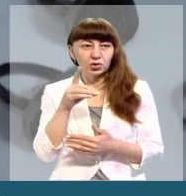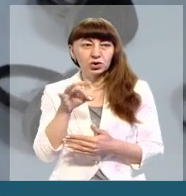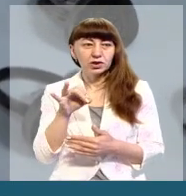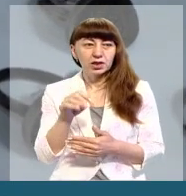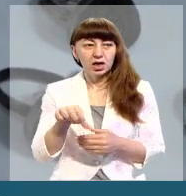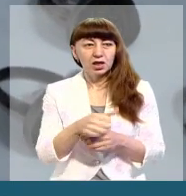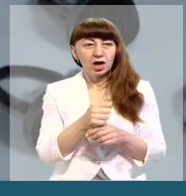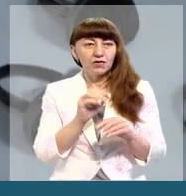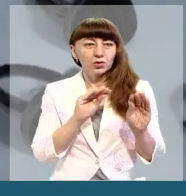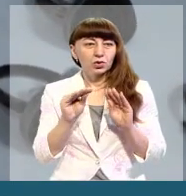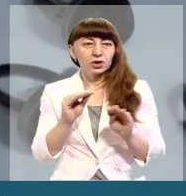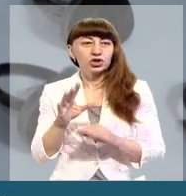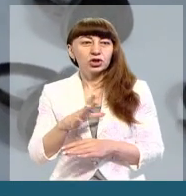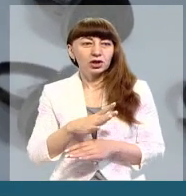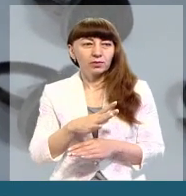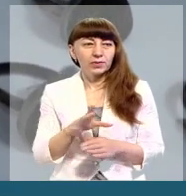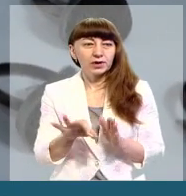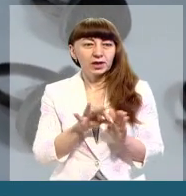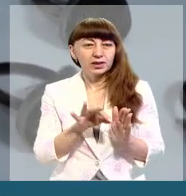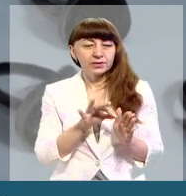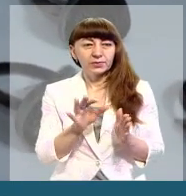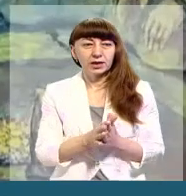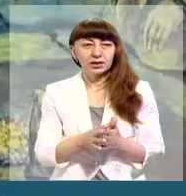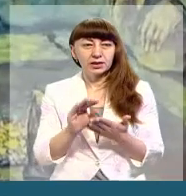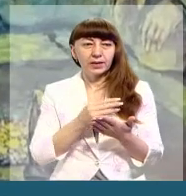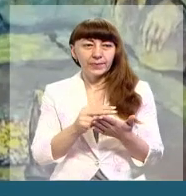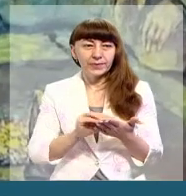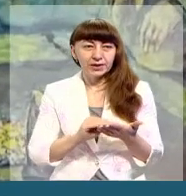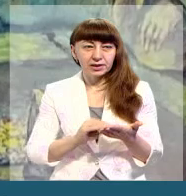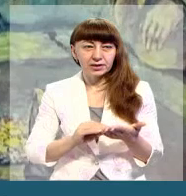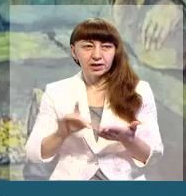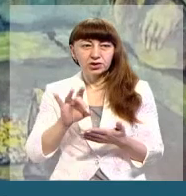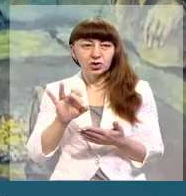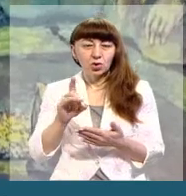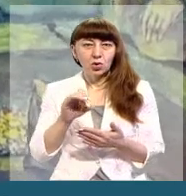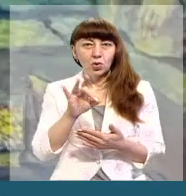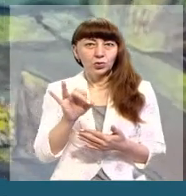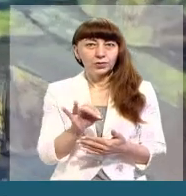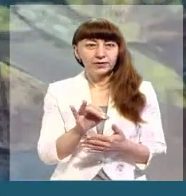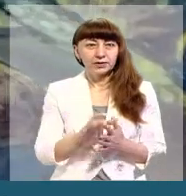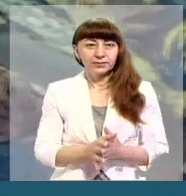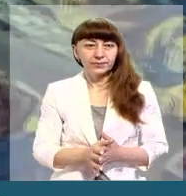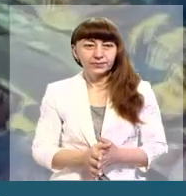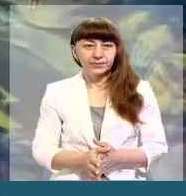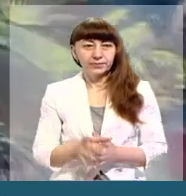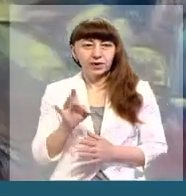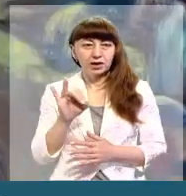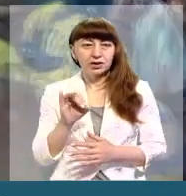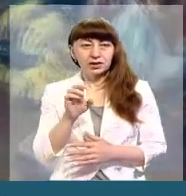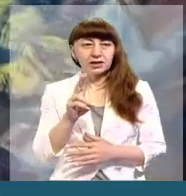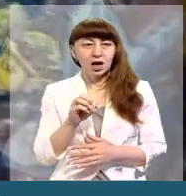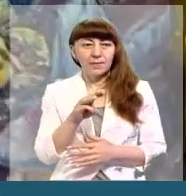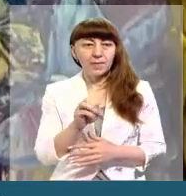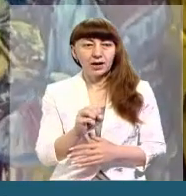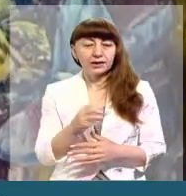Диуа Хикмет, Пақырнама сынды таңдамалы шығармалары. Әрі ақиқатты жырлап өткен ізбасар шәкірттерінің құнды қолжазбалары